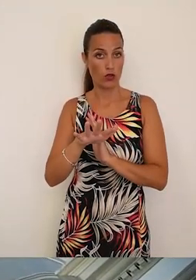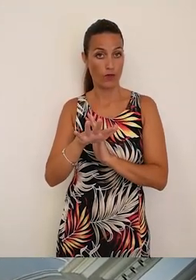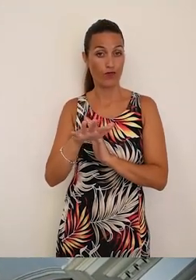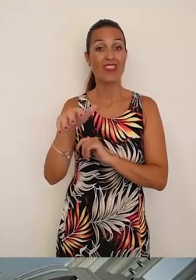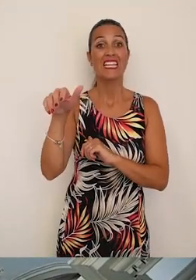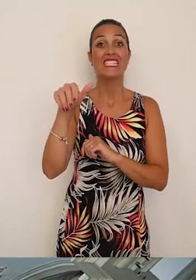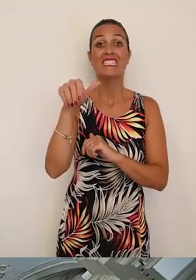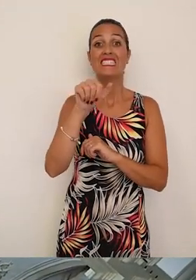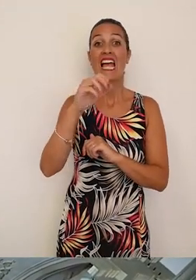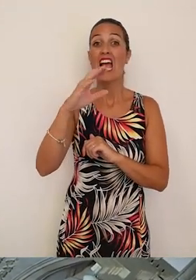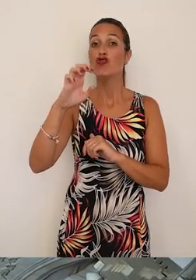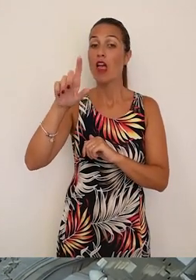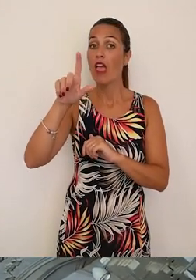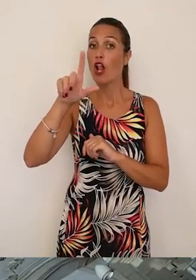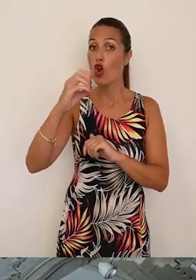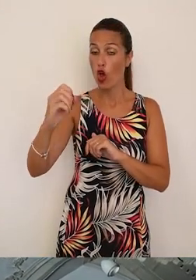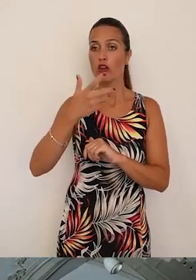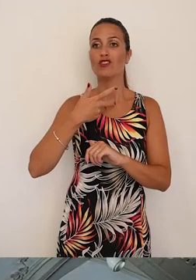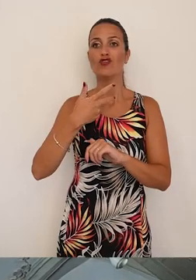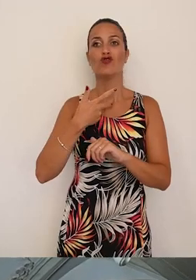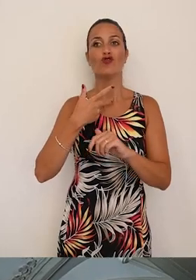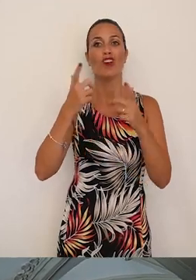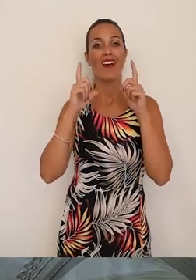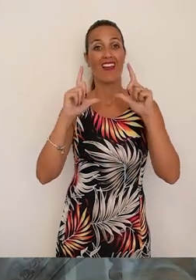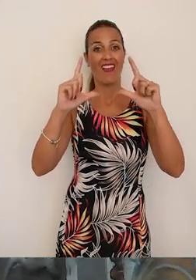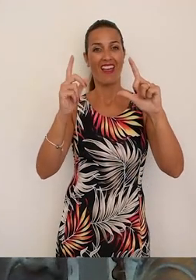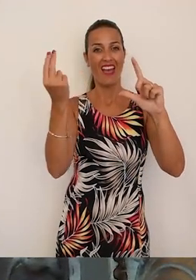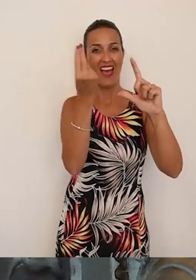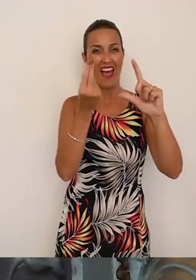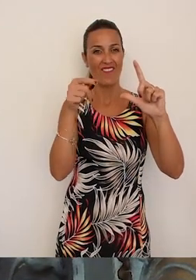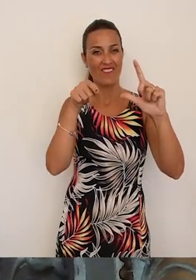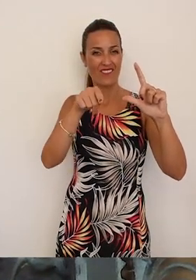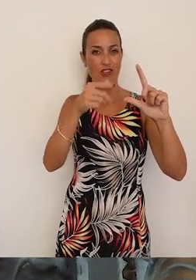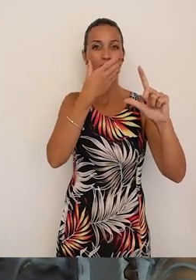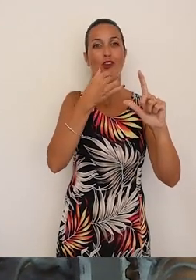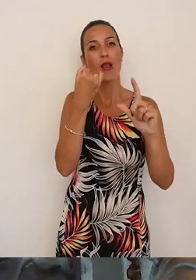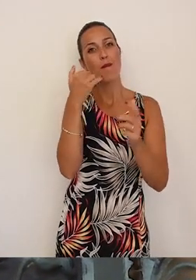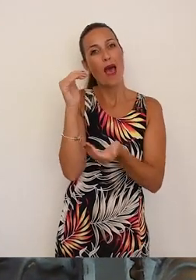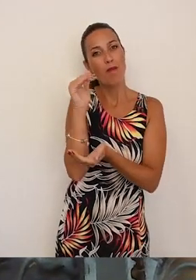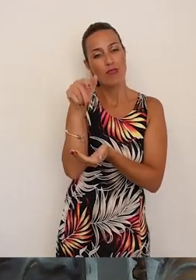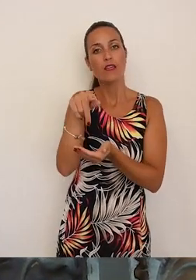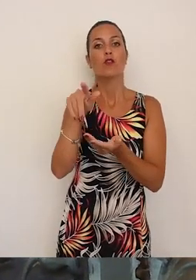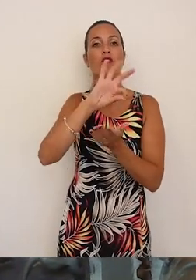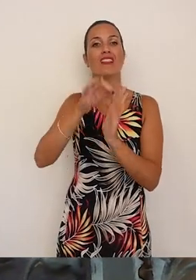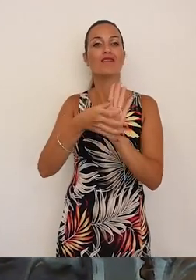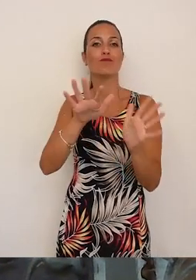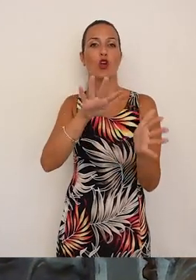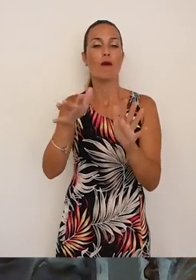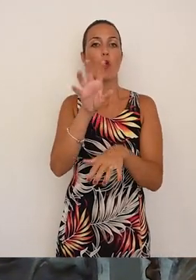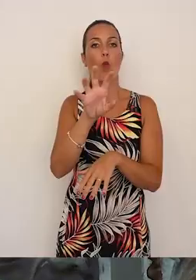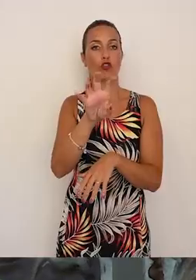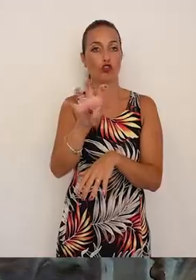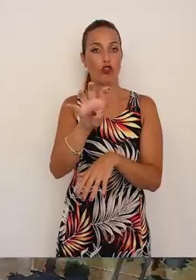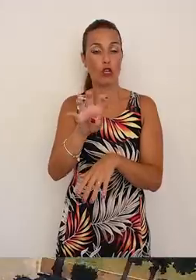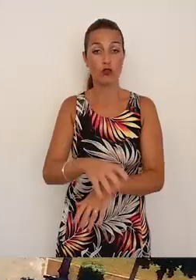Il sacello custodisce un antico affresco della Vergine col Bambino, risalente al periodo quattrocentesco.